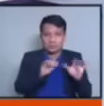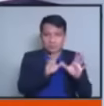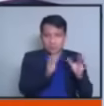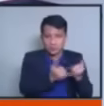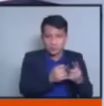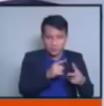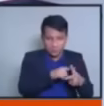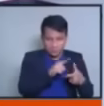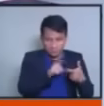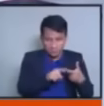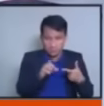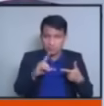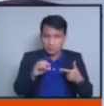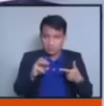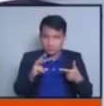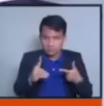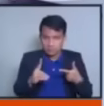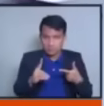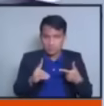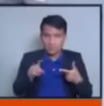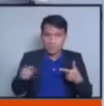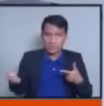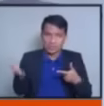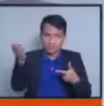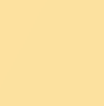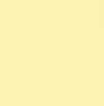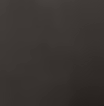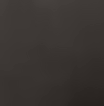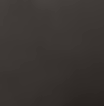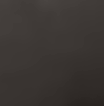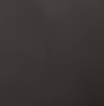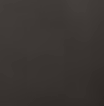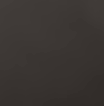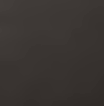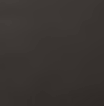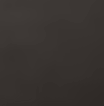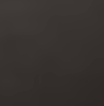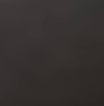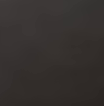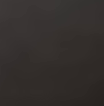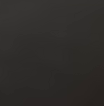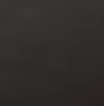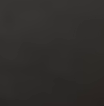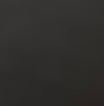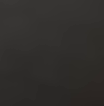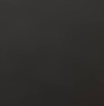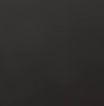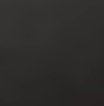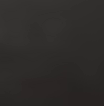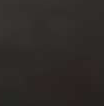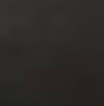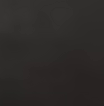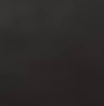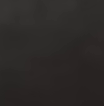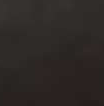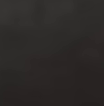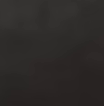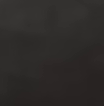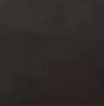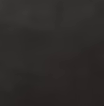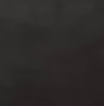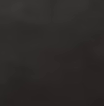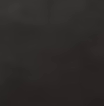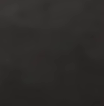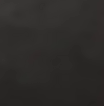nyo, DSWD. Hayaan natin si piskal. Okay? Puno ba sumama ka na sa akin? Hindi ko mabatay ng